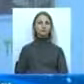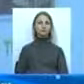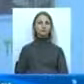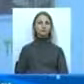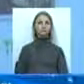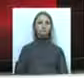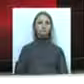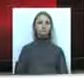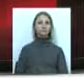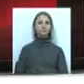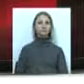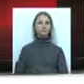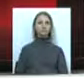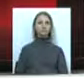ақпарат.